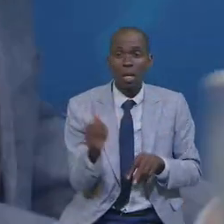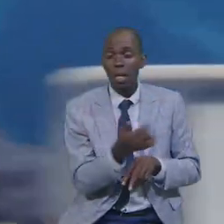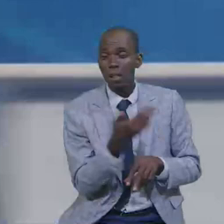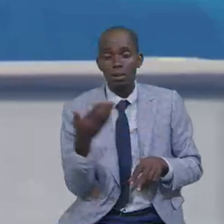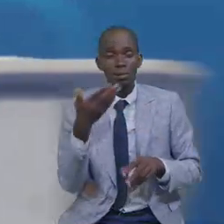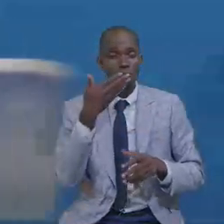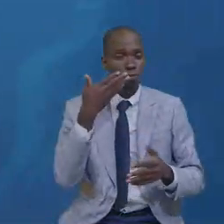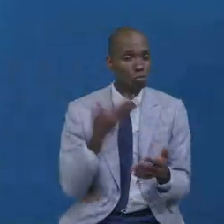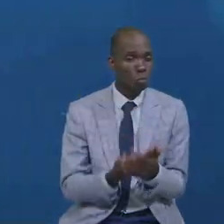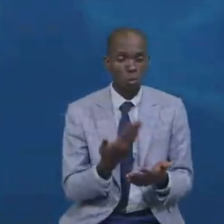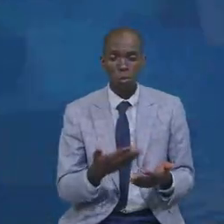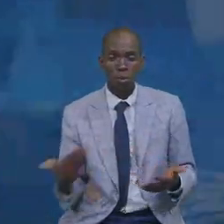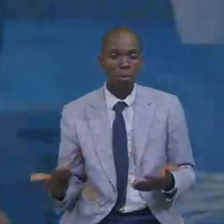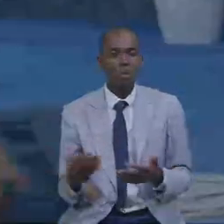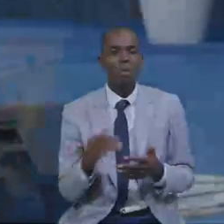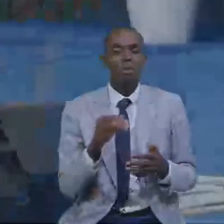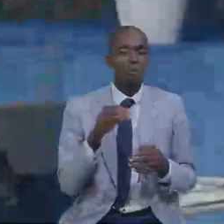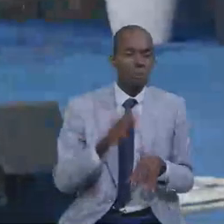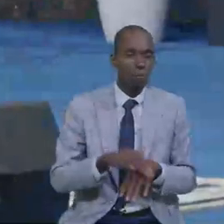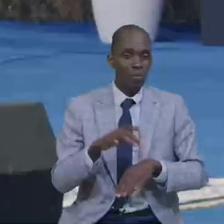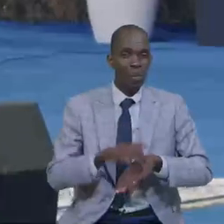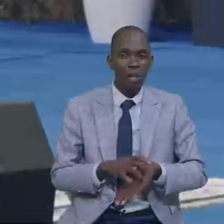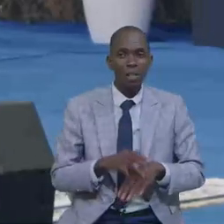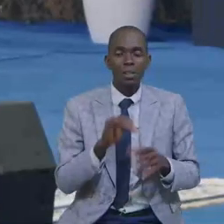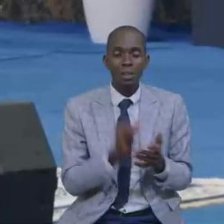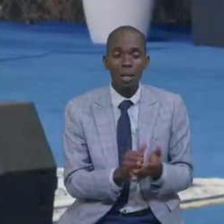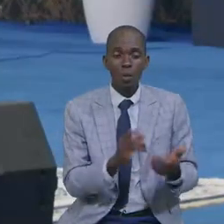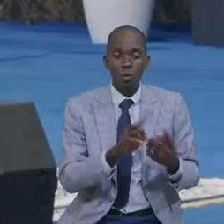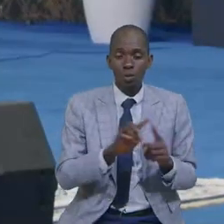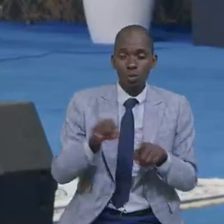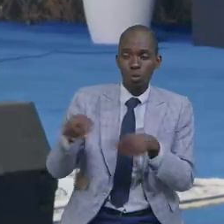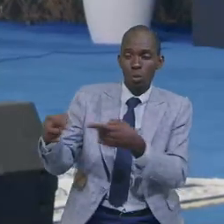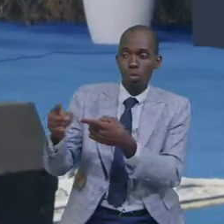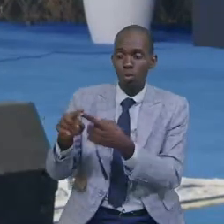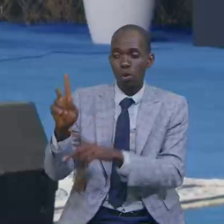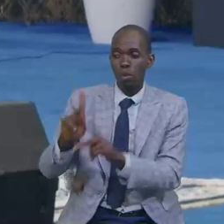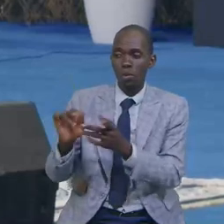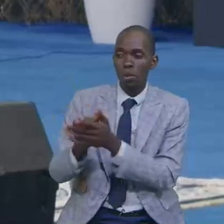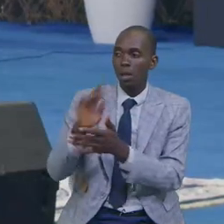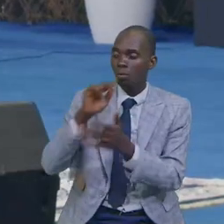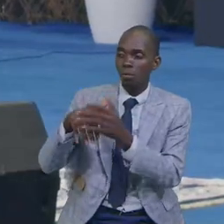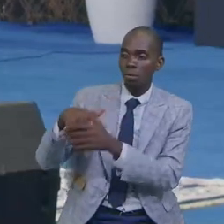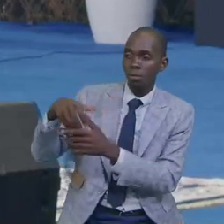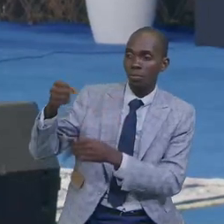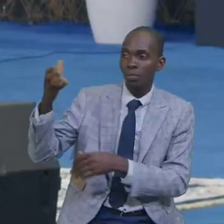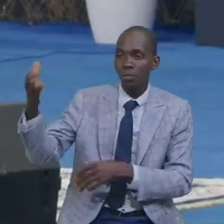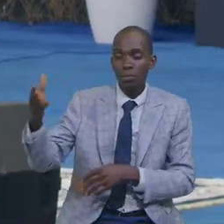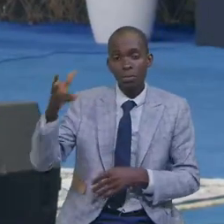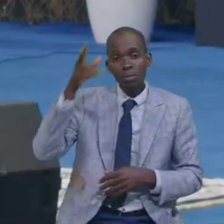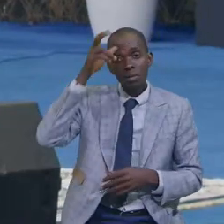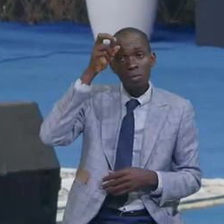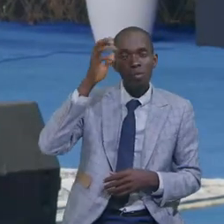sur terre toute bonne chose pour l'éternité qui veut venir à ceux qui sont au dehors là-bas